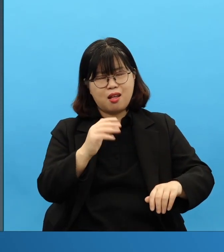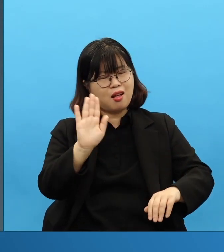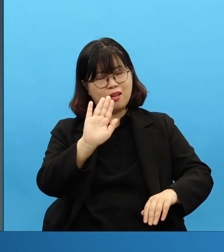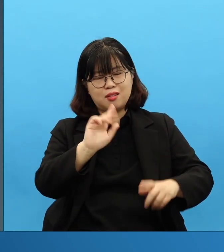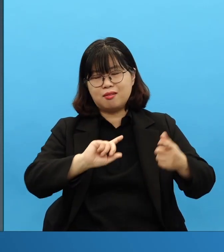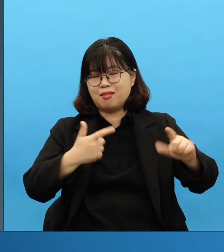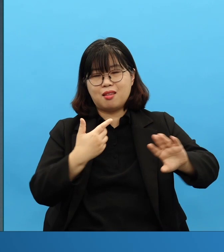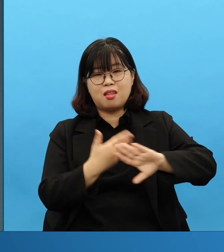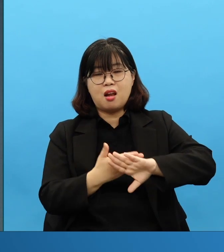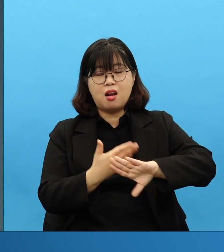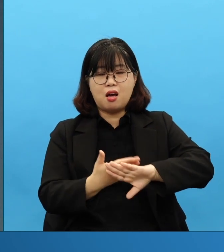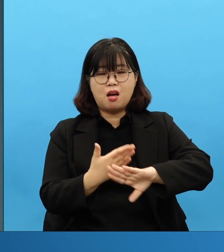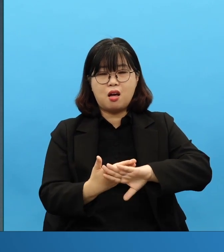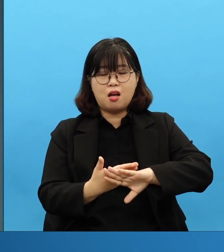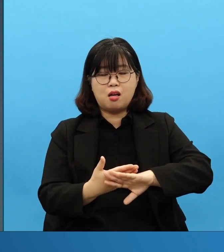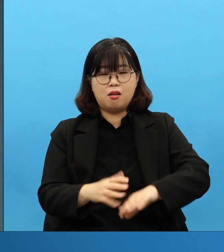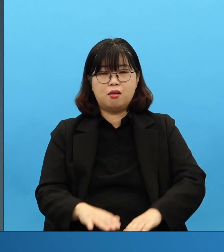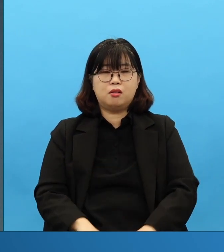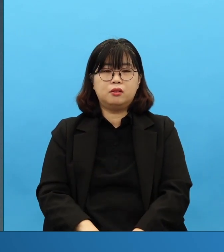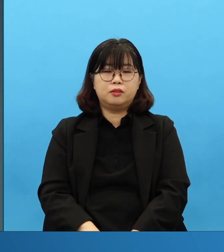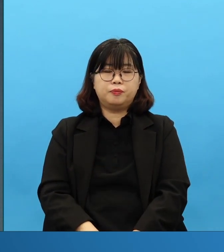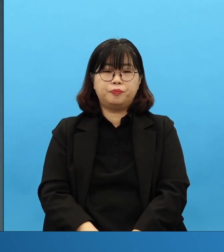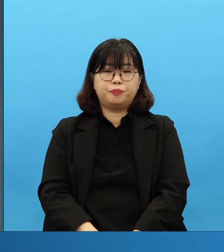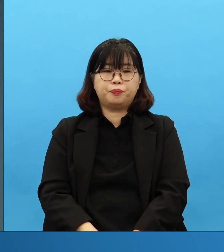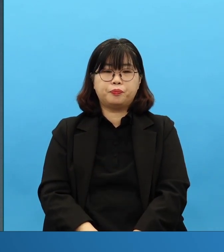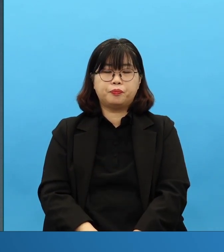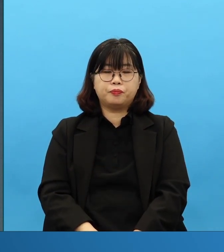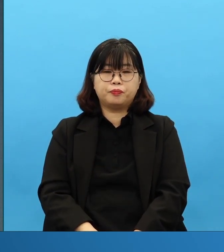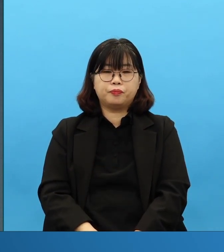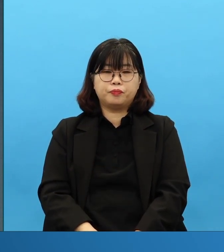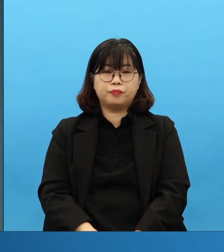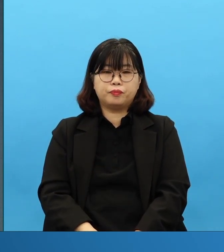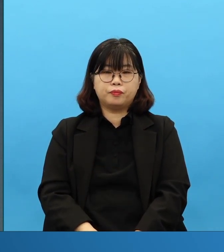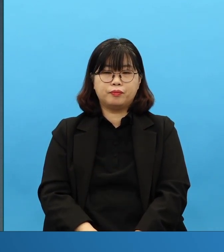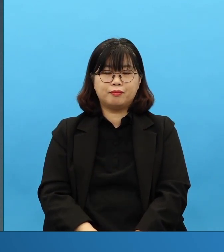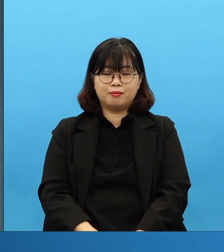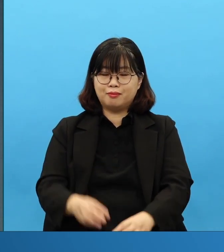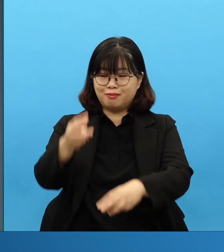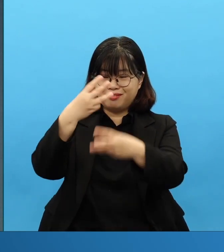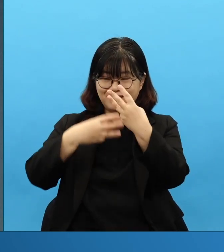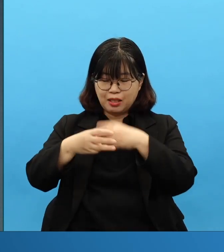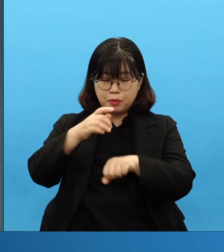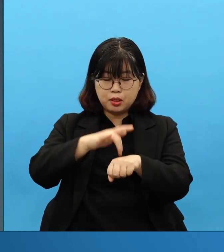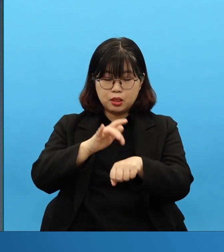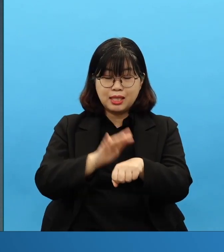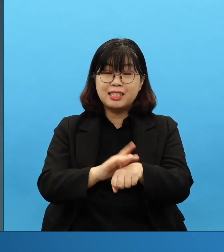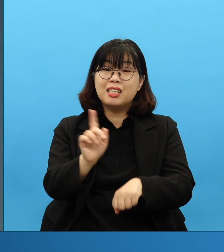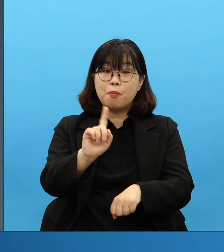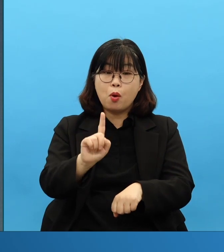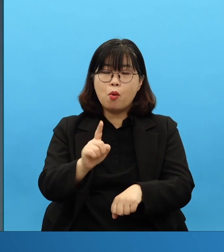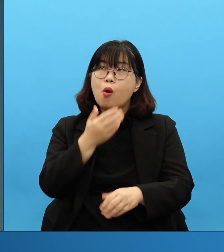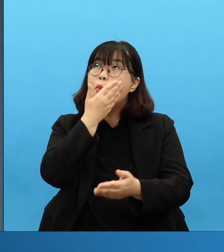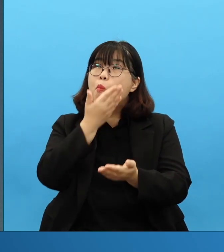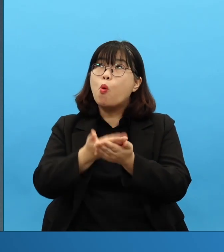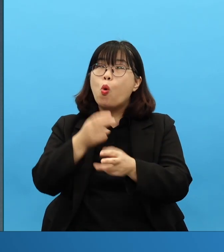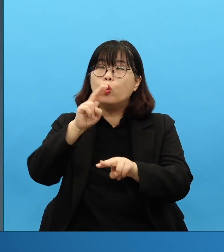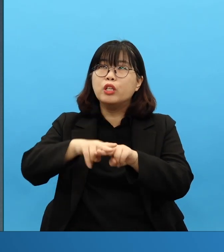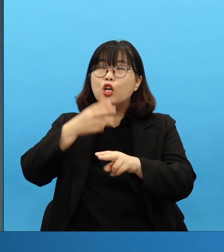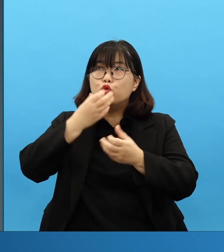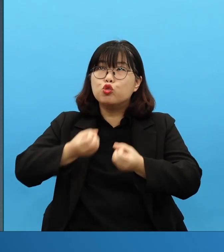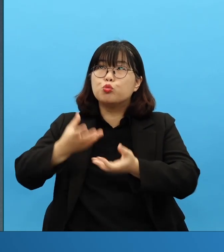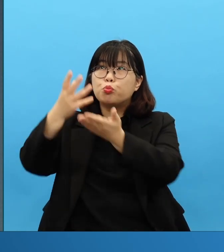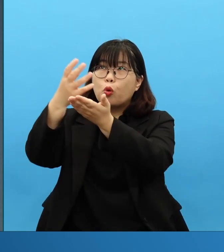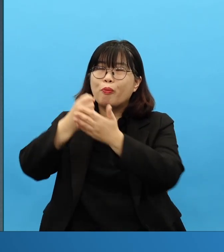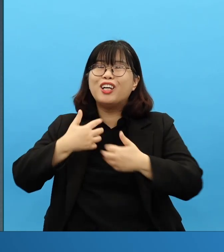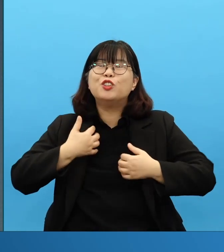異なります. 렘넌트의 체질은 완전히 렘넌트의 타이스와 보좌의 축복 누리는 25라가